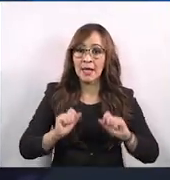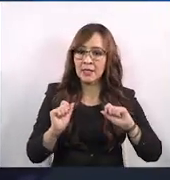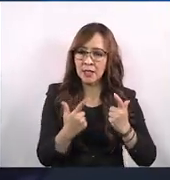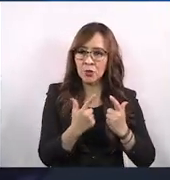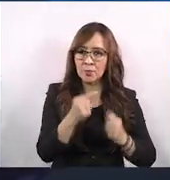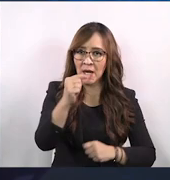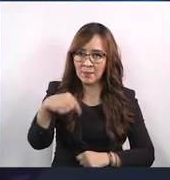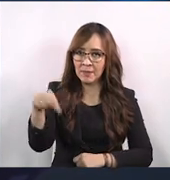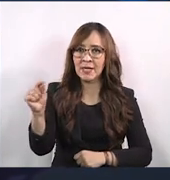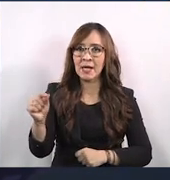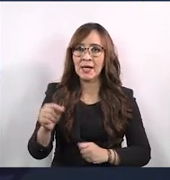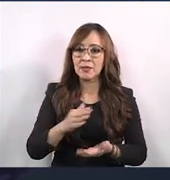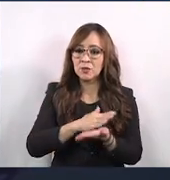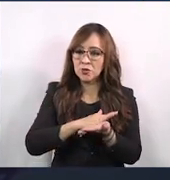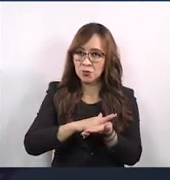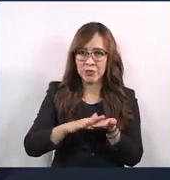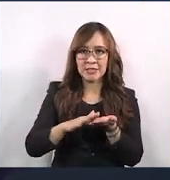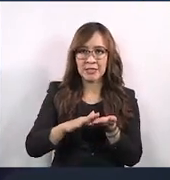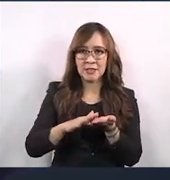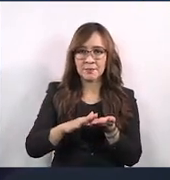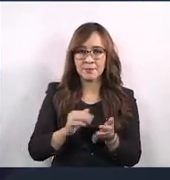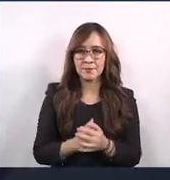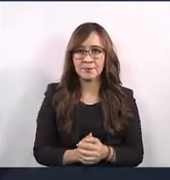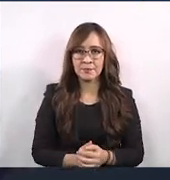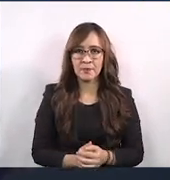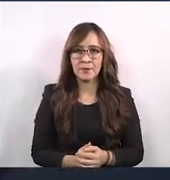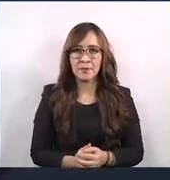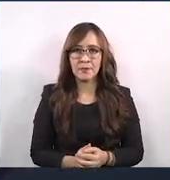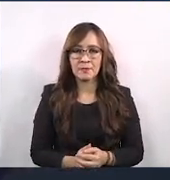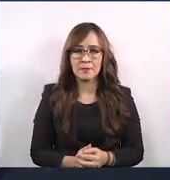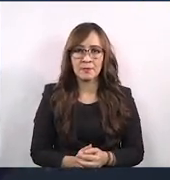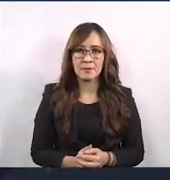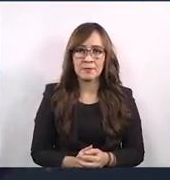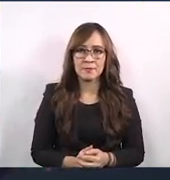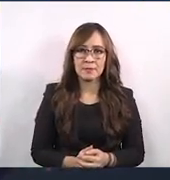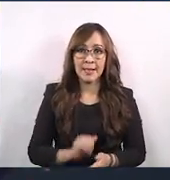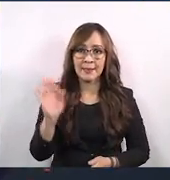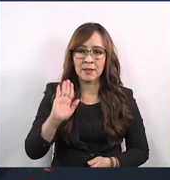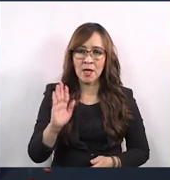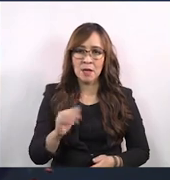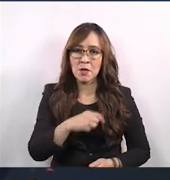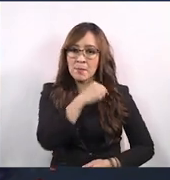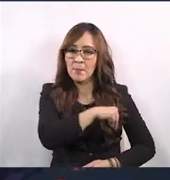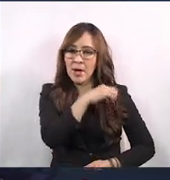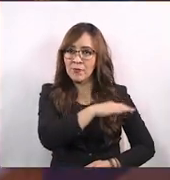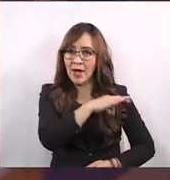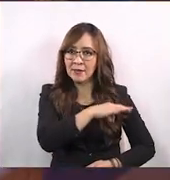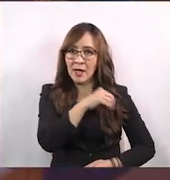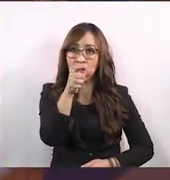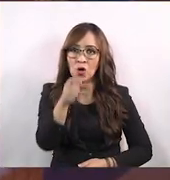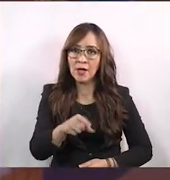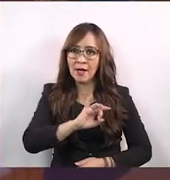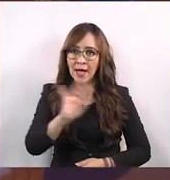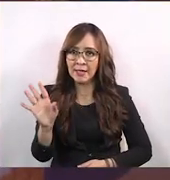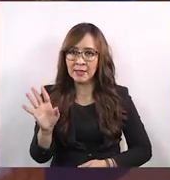saya hidup dalam kebenaran saya hidup dalam kesucian Hai nilai-nilai kerajaan berarti tidak memanfaatkan orang-orang Saya